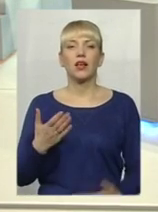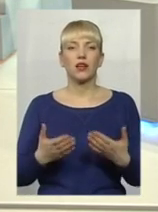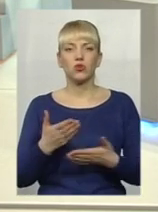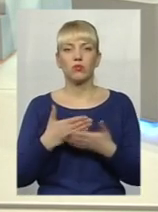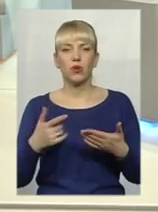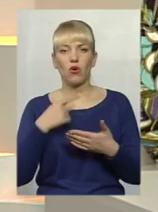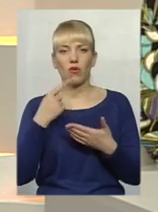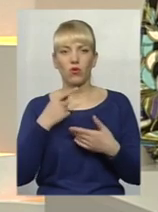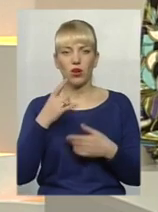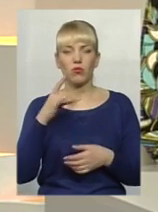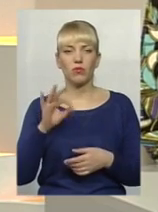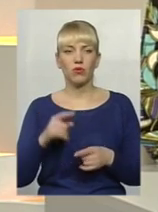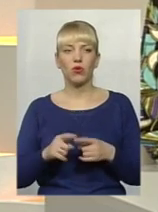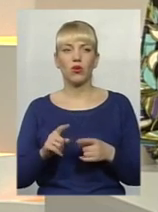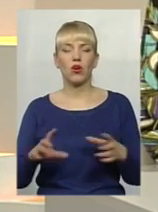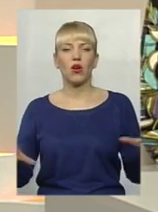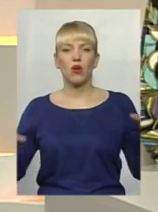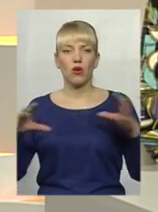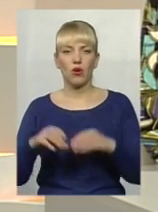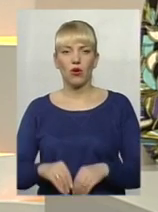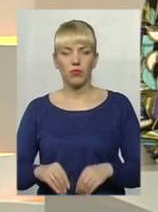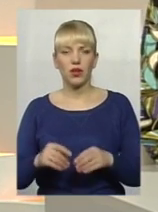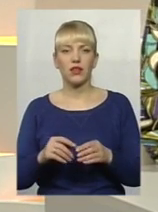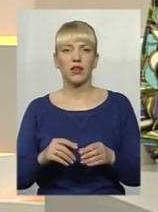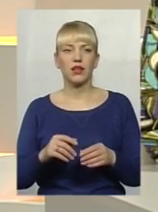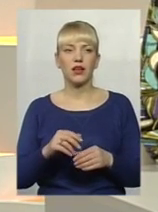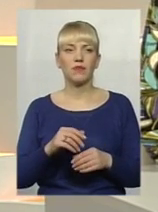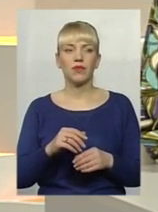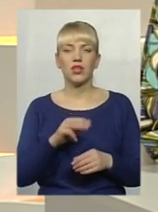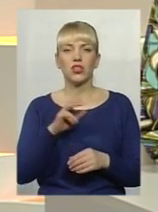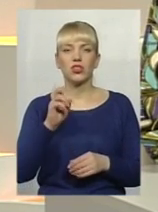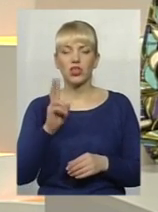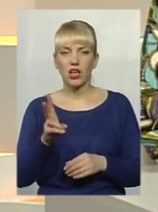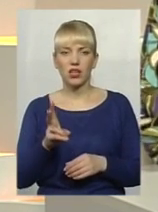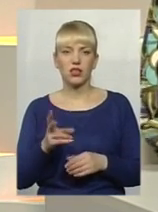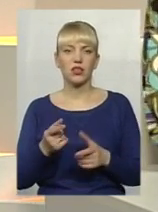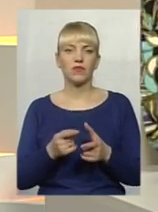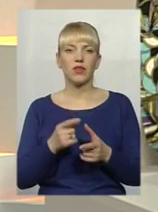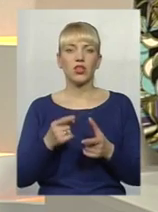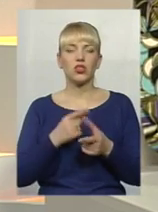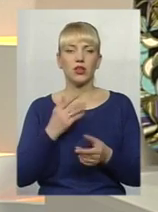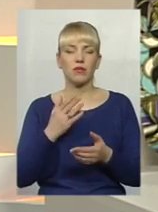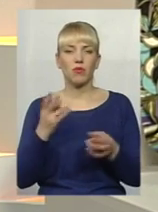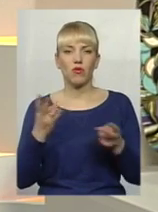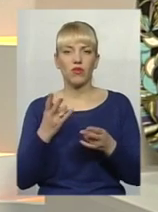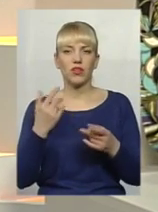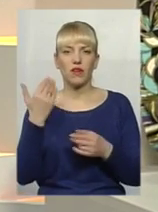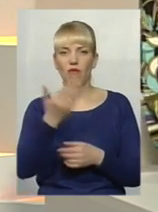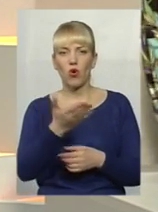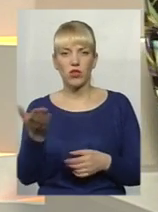про об'єднання співвласників багатоквартирних будинків, про ЖЕКи, чи мають вони